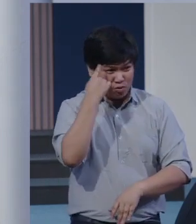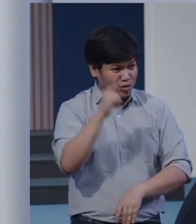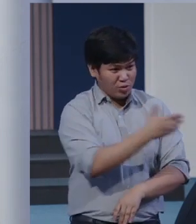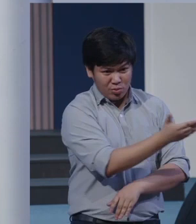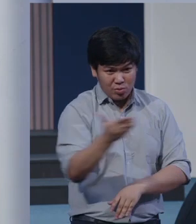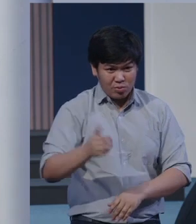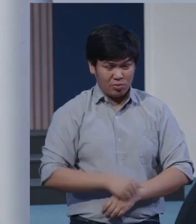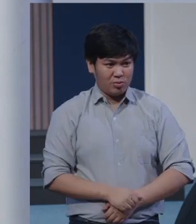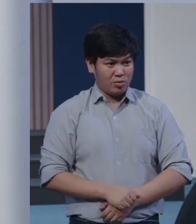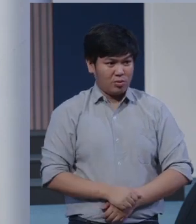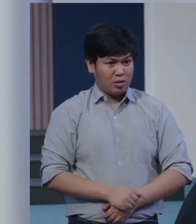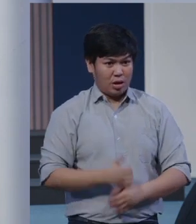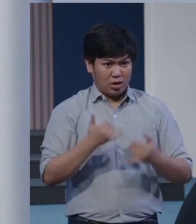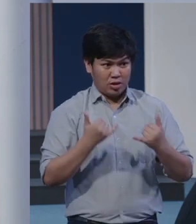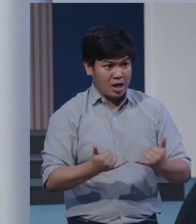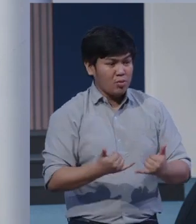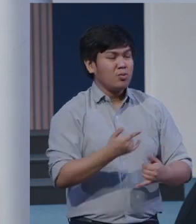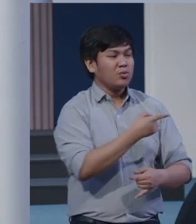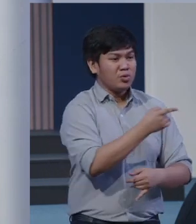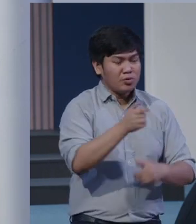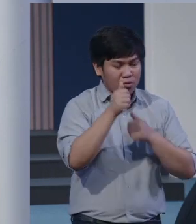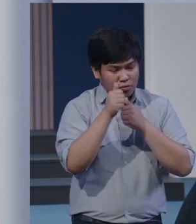pag-ibig sa isa't